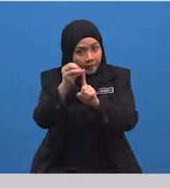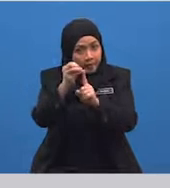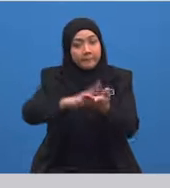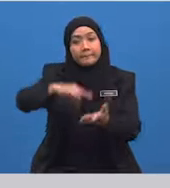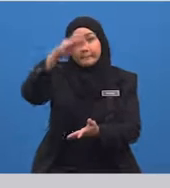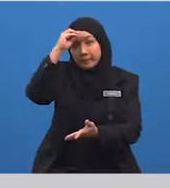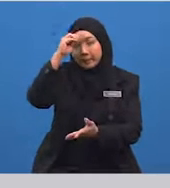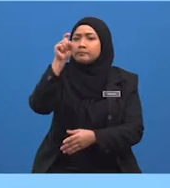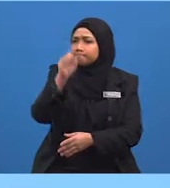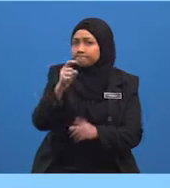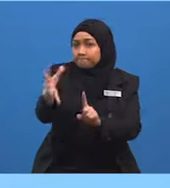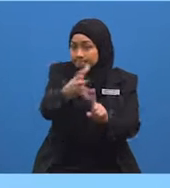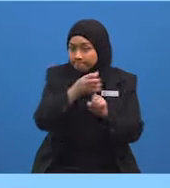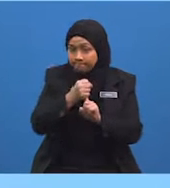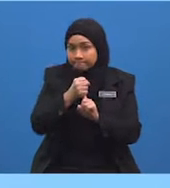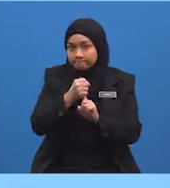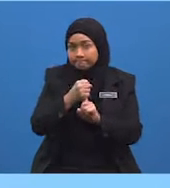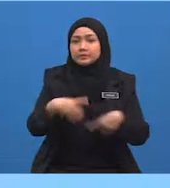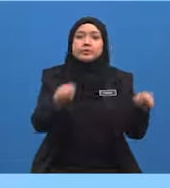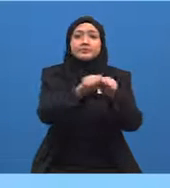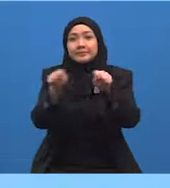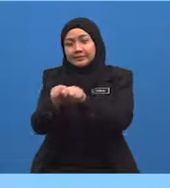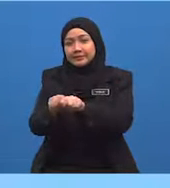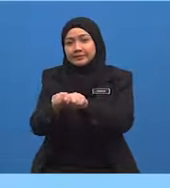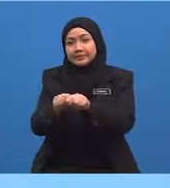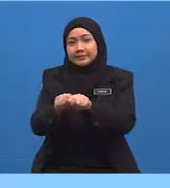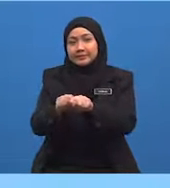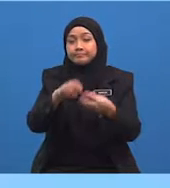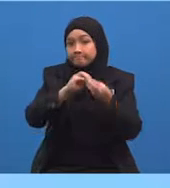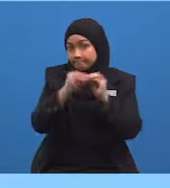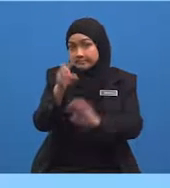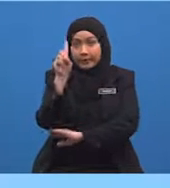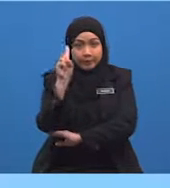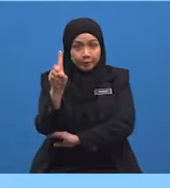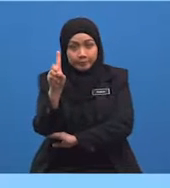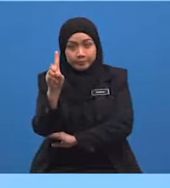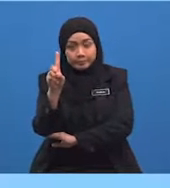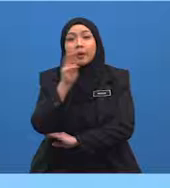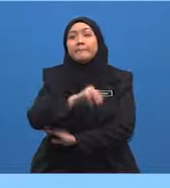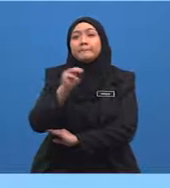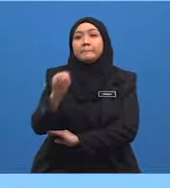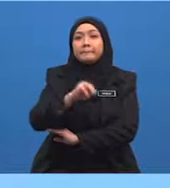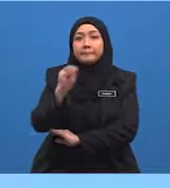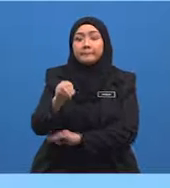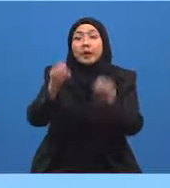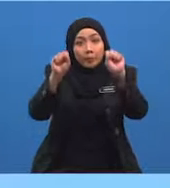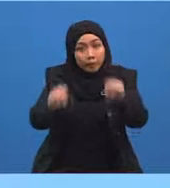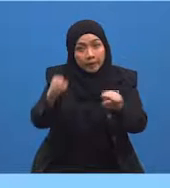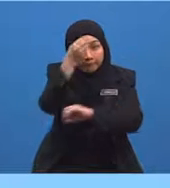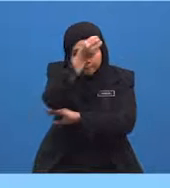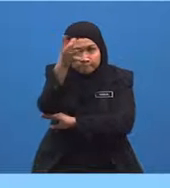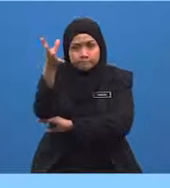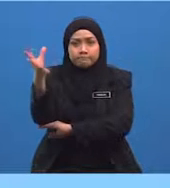perlu dicapai seperti yang berikut. Objektif yang pertama, murid-murid boleh